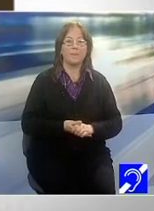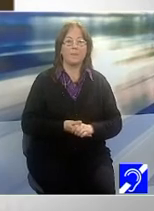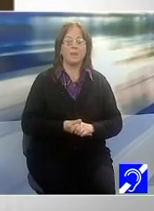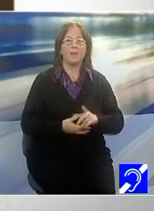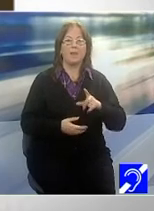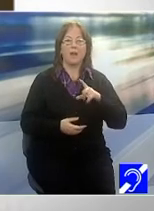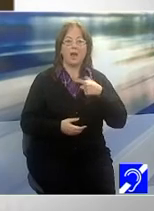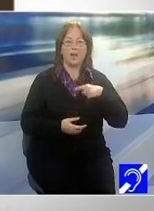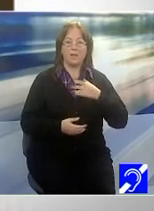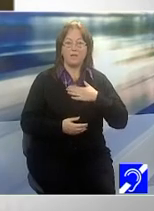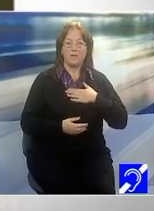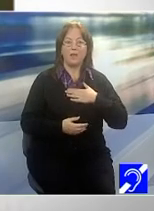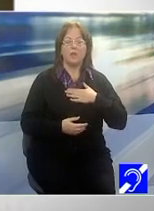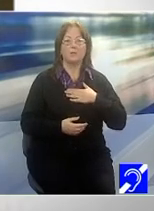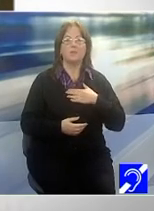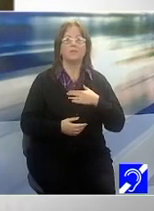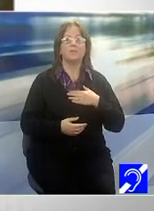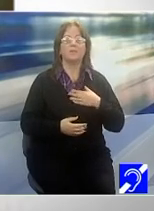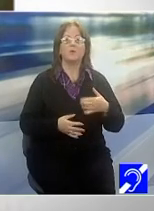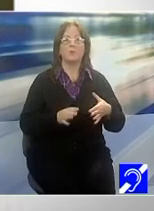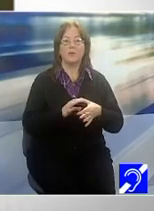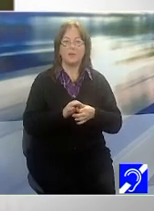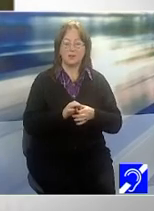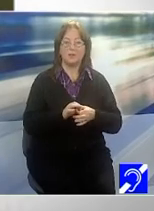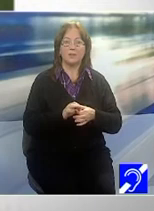Avem o relație de parteneriat care continuă.